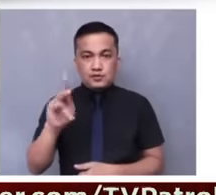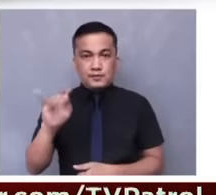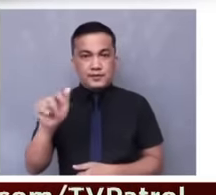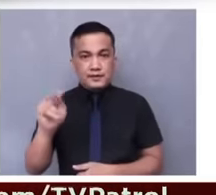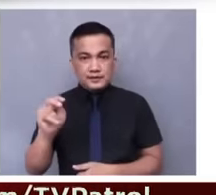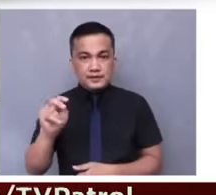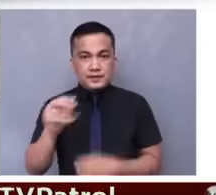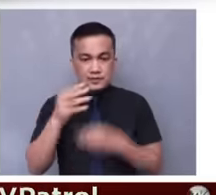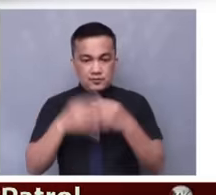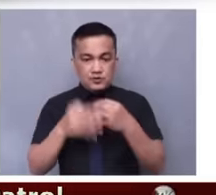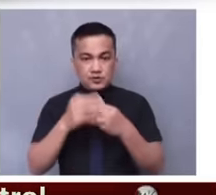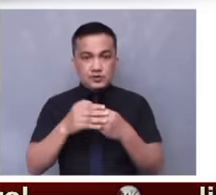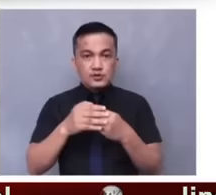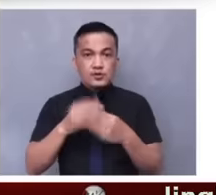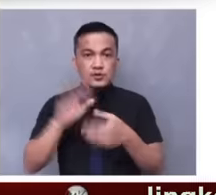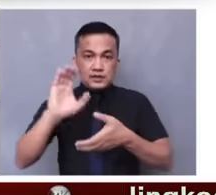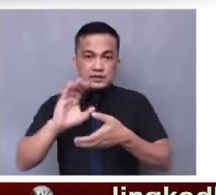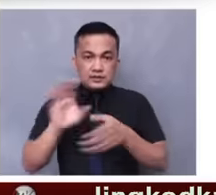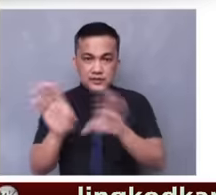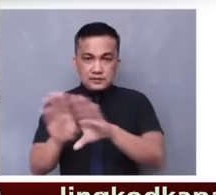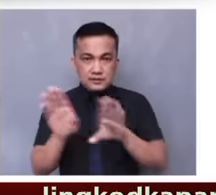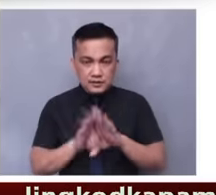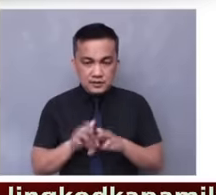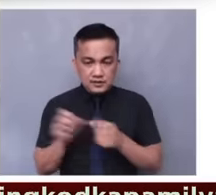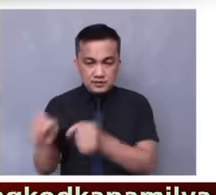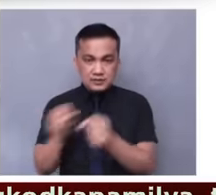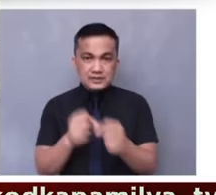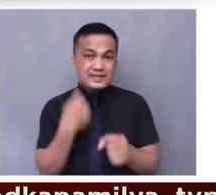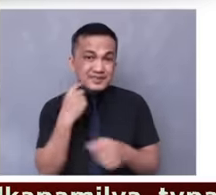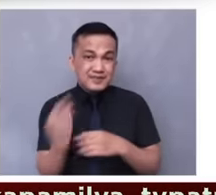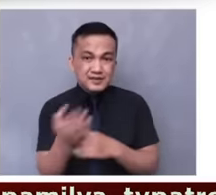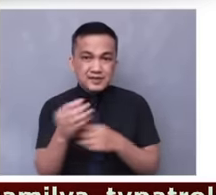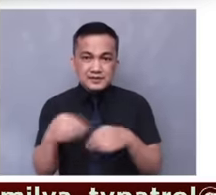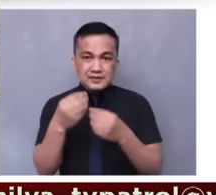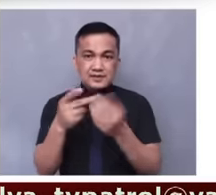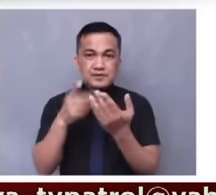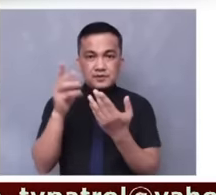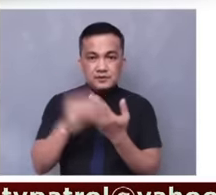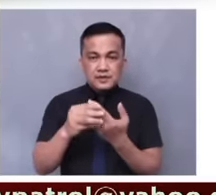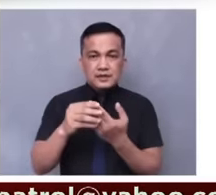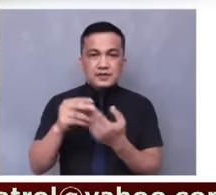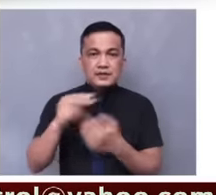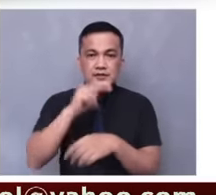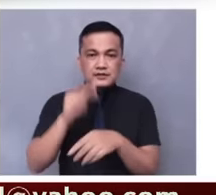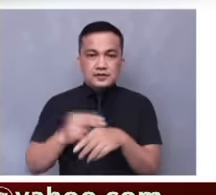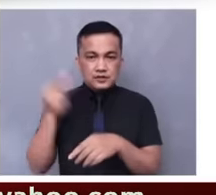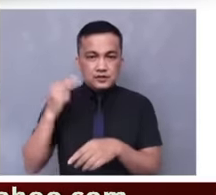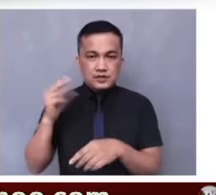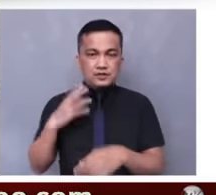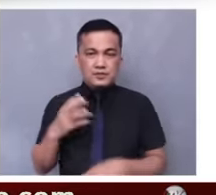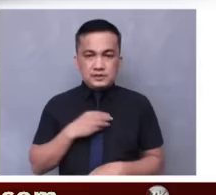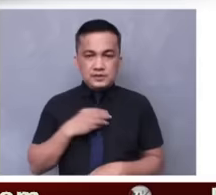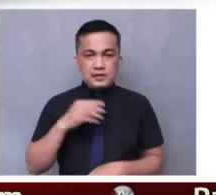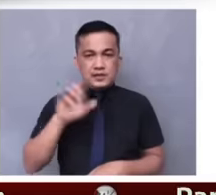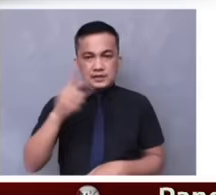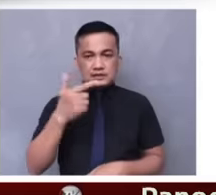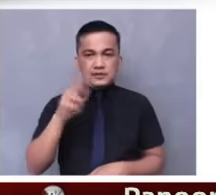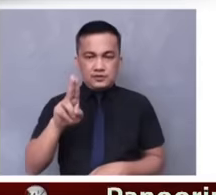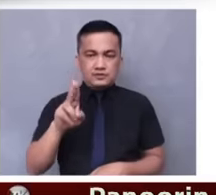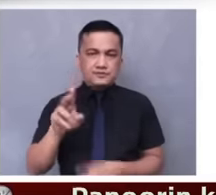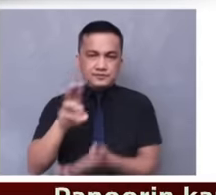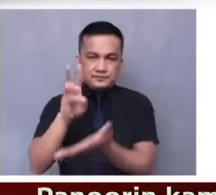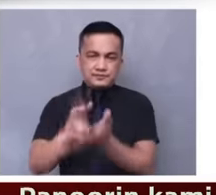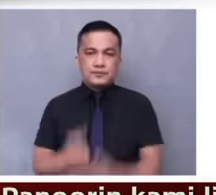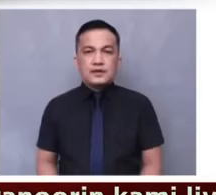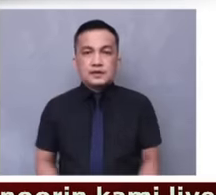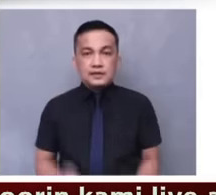Caloocan, sinarado ang ilang kalsada kaninang umaga para bigyang daan ang programa ng National Historical Commission at lokal na pamahalaan sa lugar, kung saan